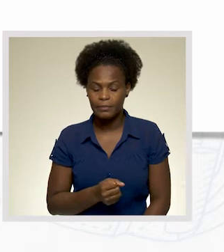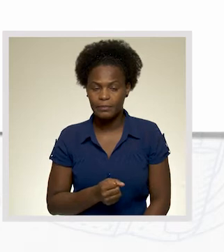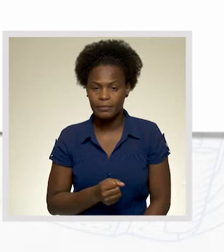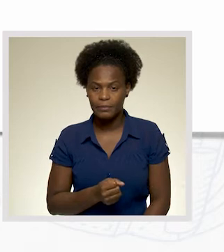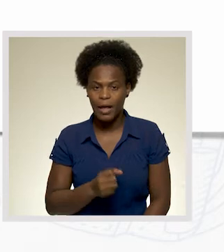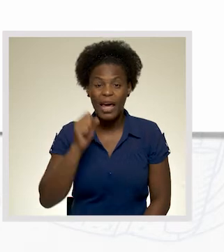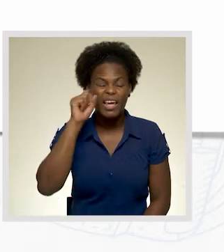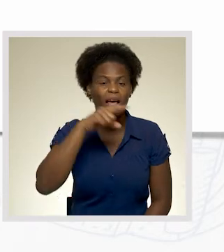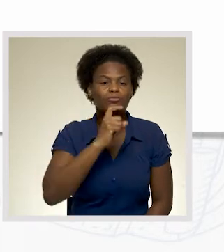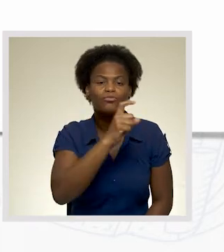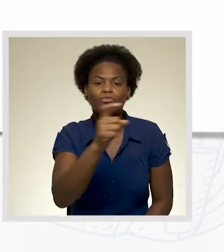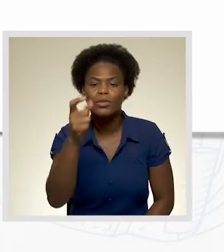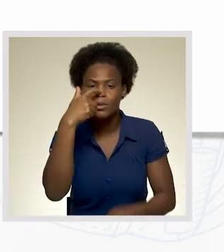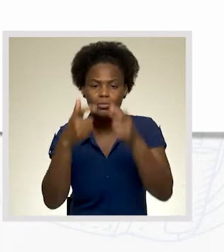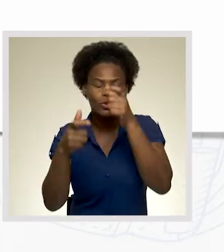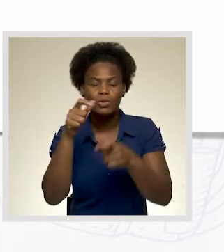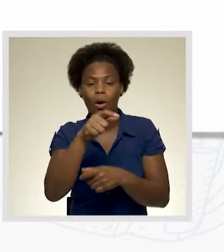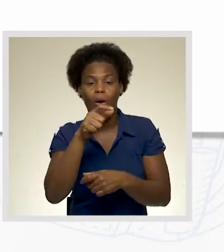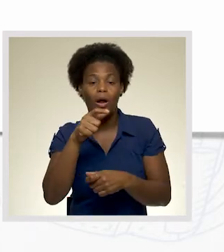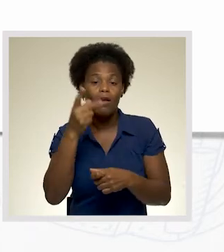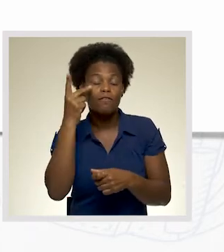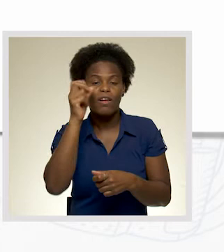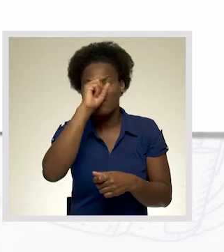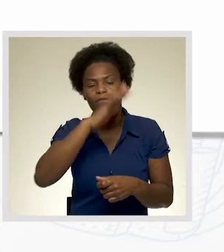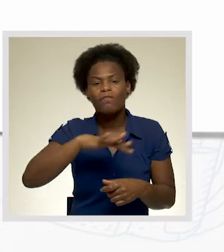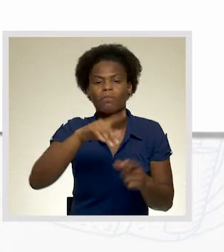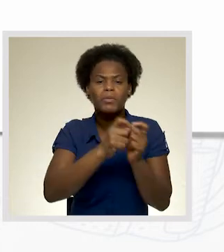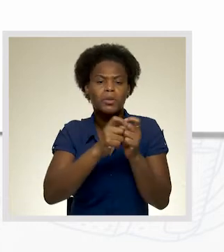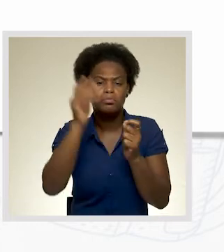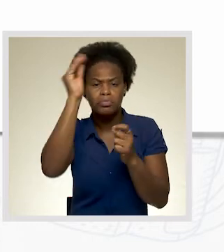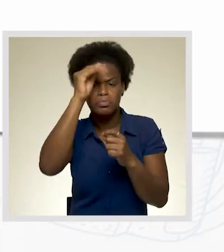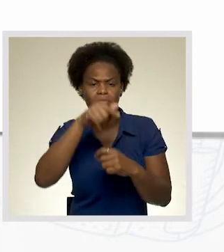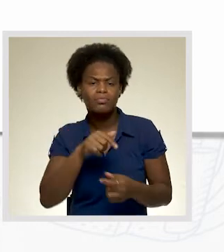Qui a averti les habitants d'un village voisin?